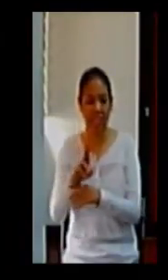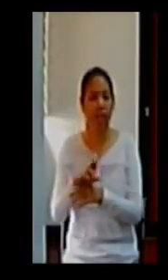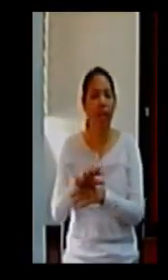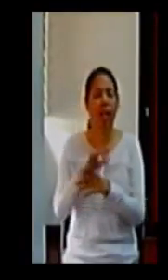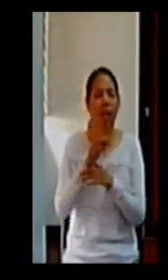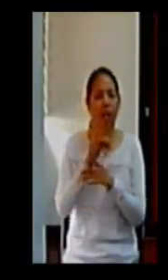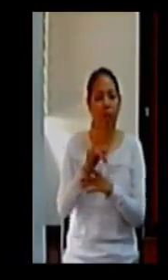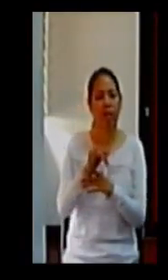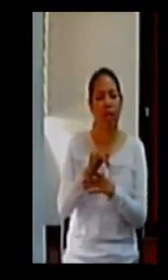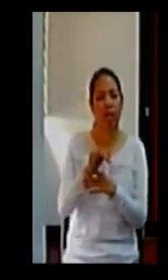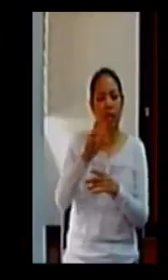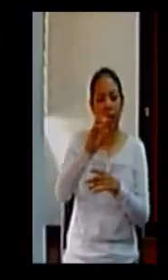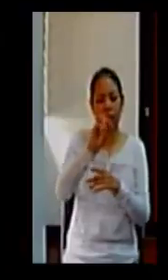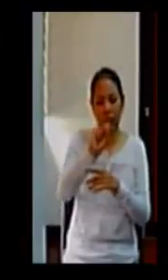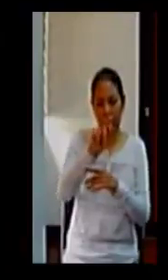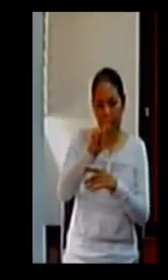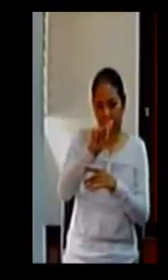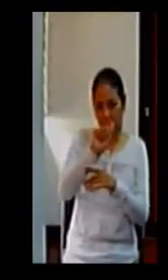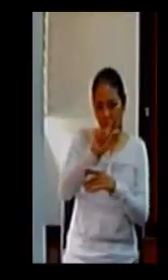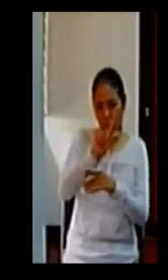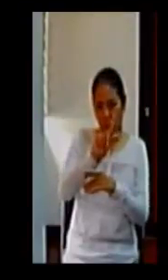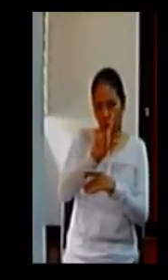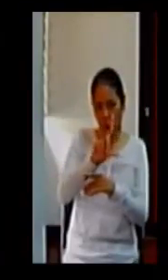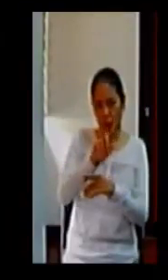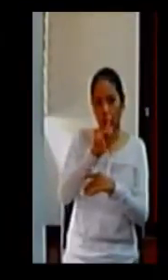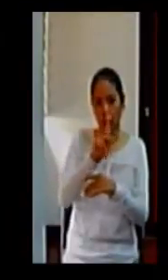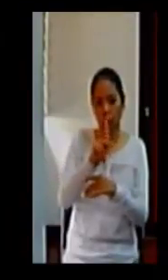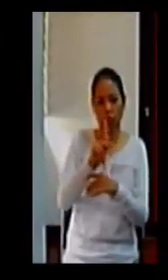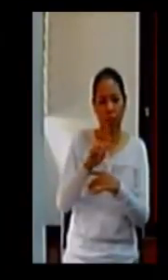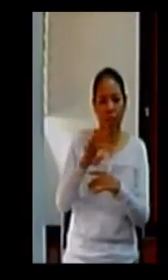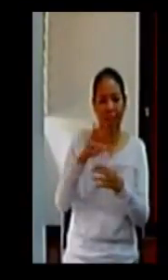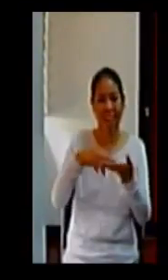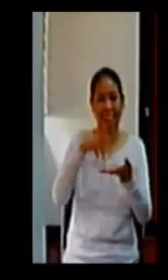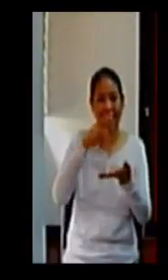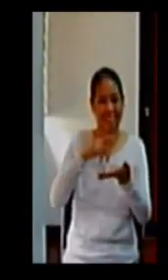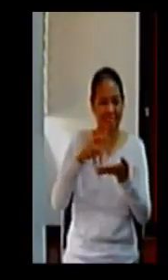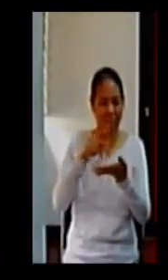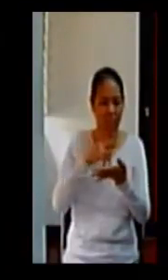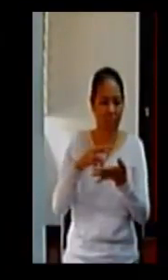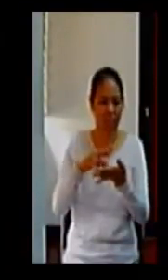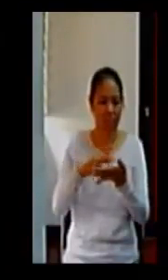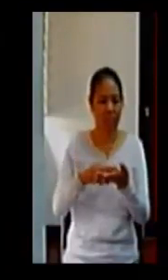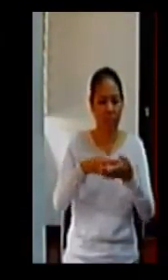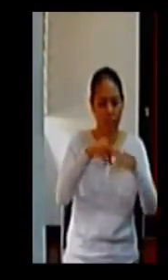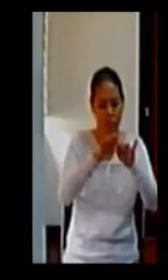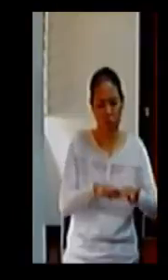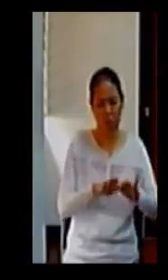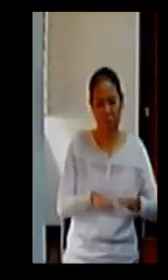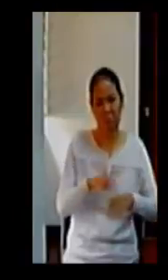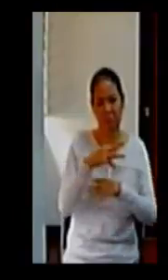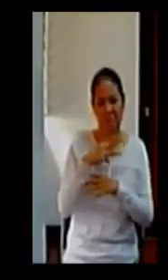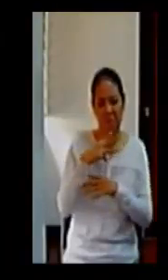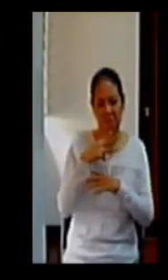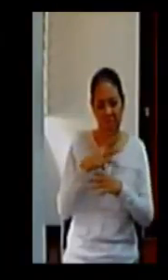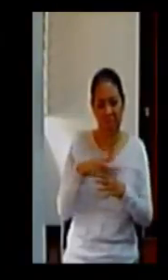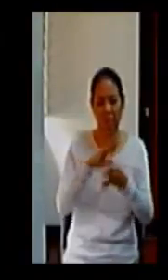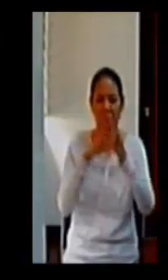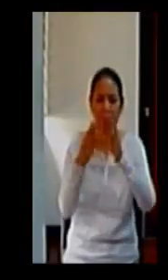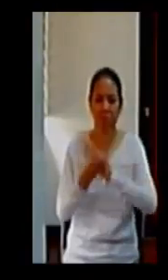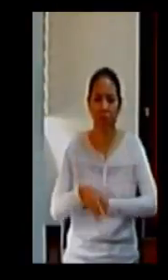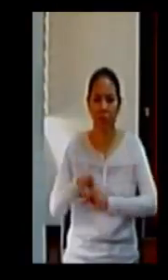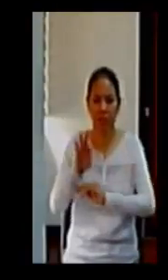palay. Linulublob namin sa aming mga palayan at ito yung mga nagsisilbing aming fertilizer para